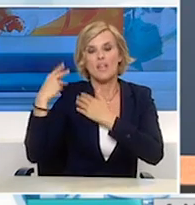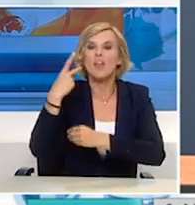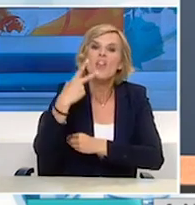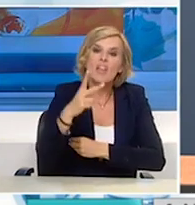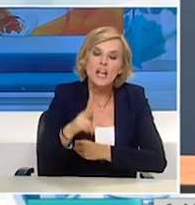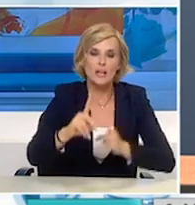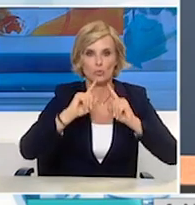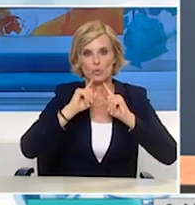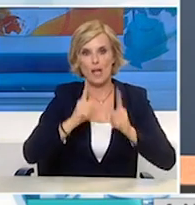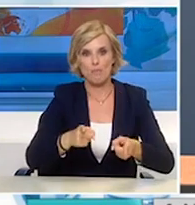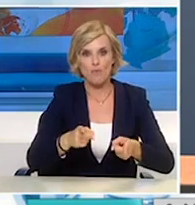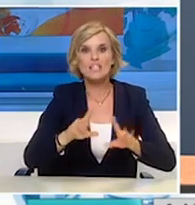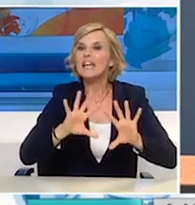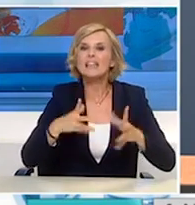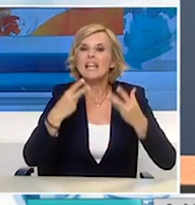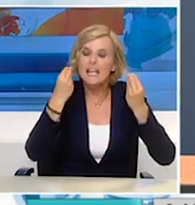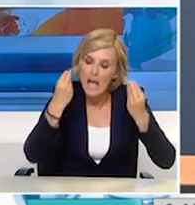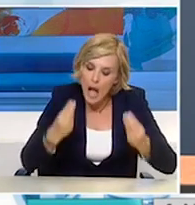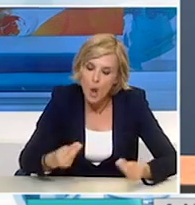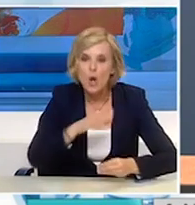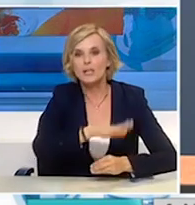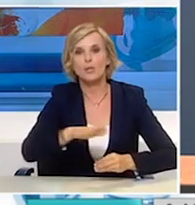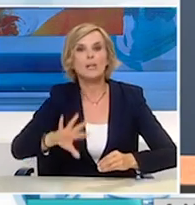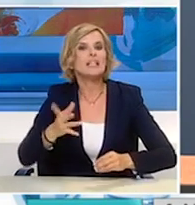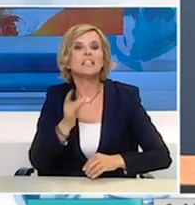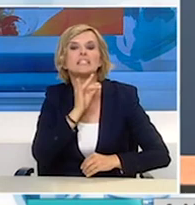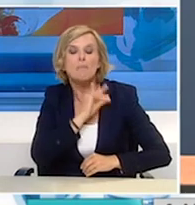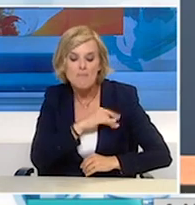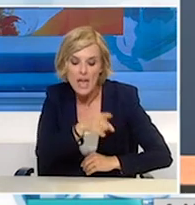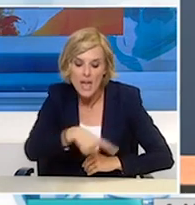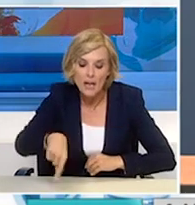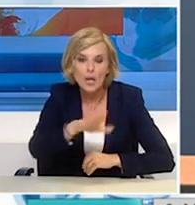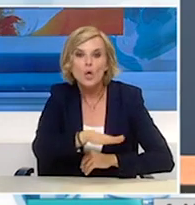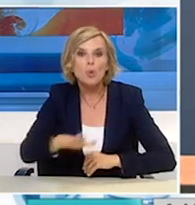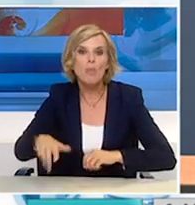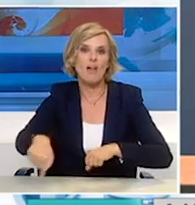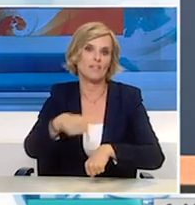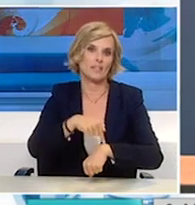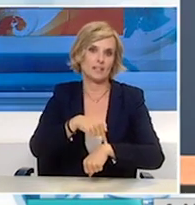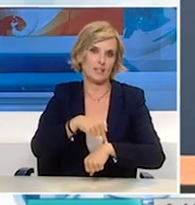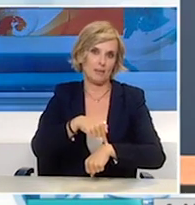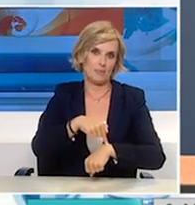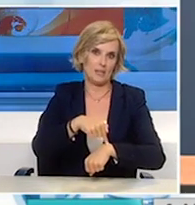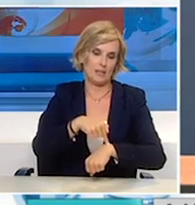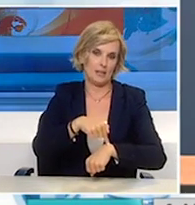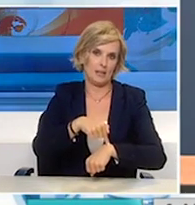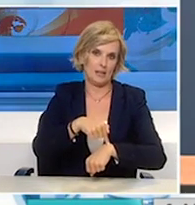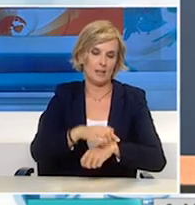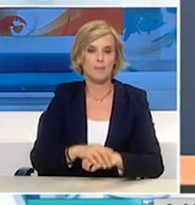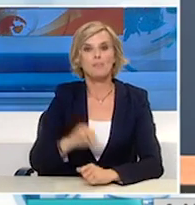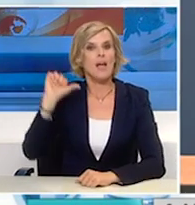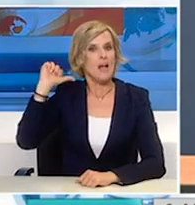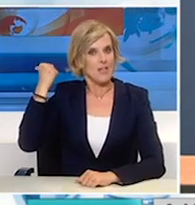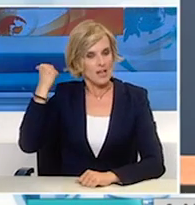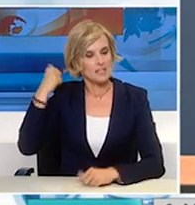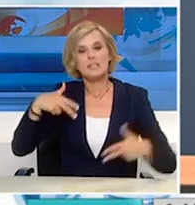γνώμονα τι είναι το καλύτερο για το παιδί τους, τι συμφέρει το παιδί τους πιο πολύ αυτή τη στιγμή. Κατά τη χθεσινή